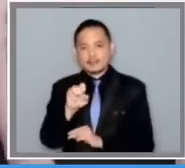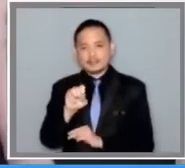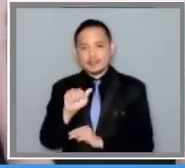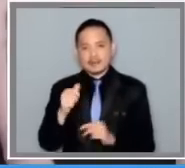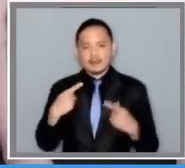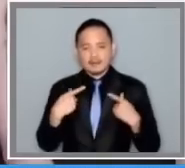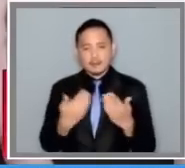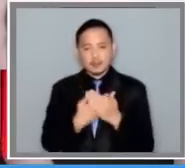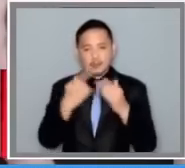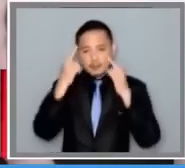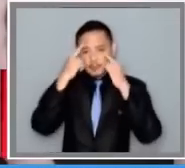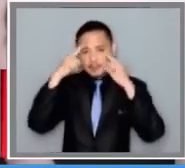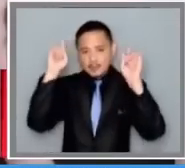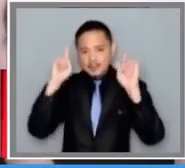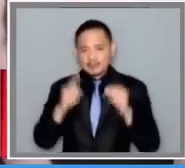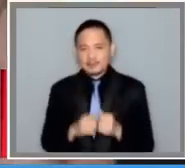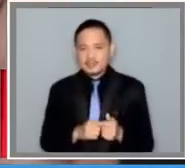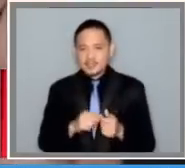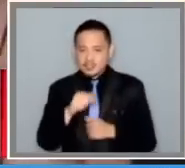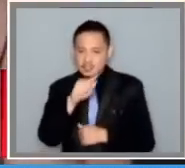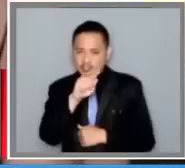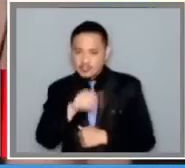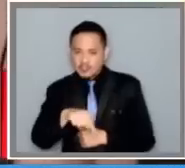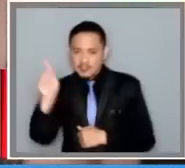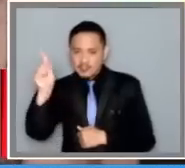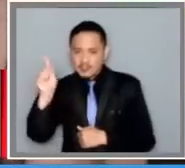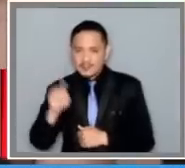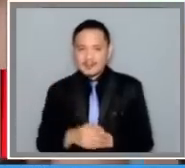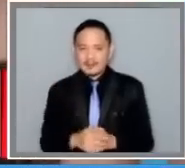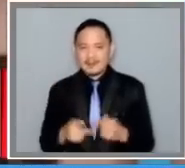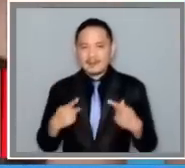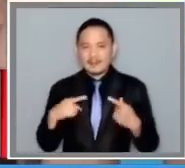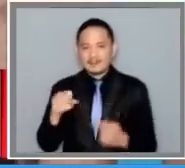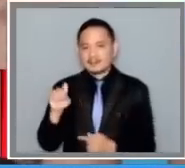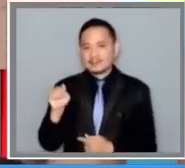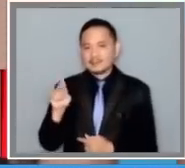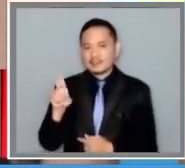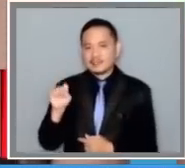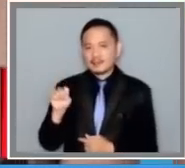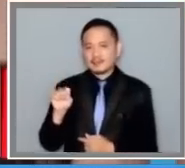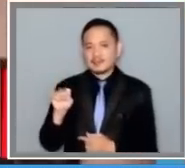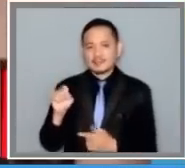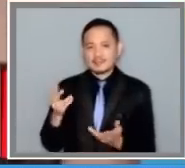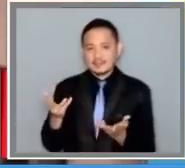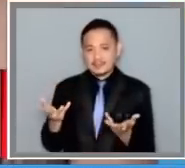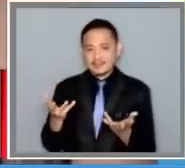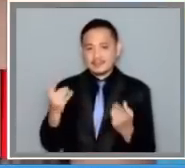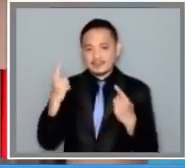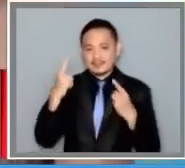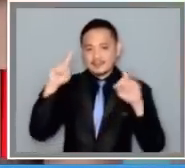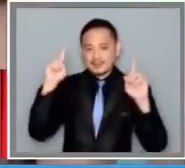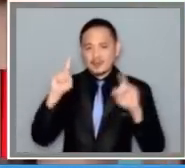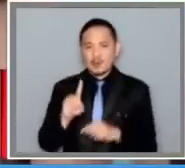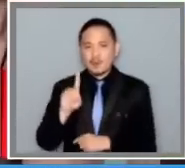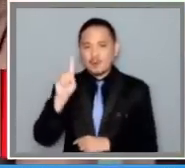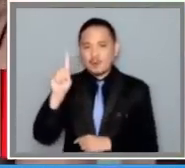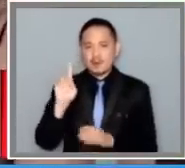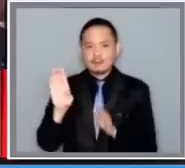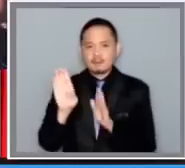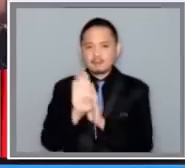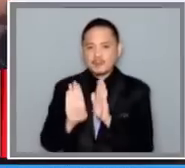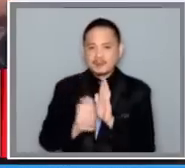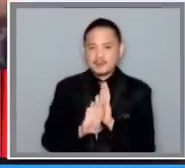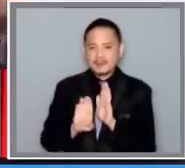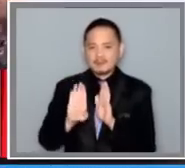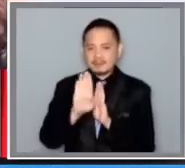Check, check, check! Ang record-breaking status ni Lisa na na-achieve ang mahigit 1 billion streams sa hit single